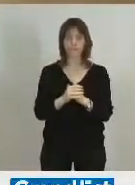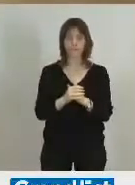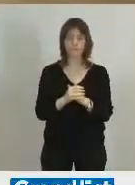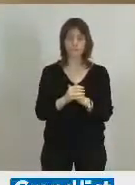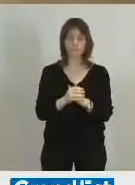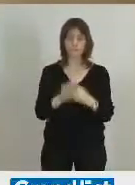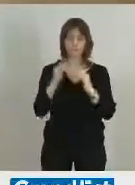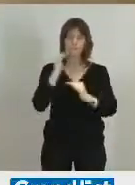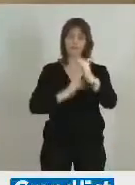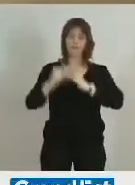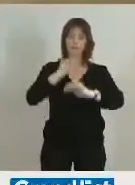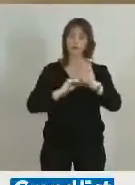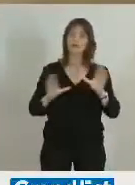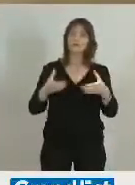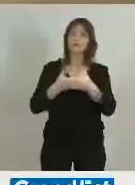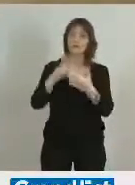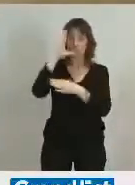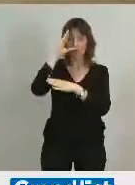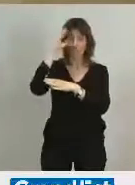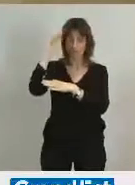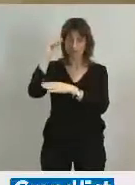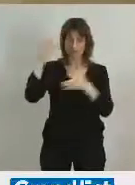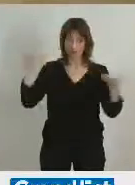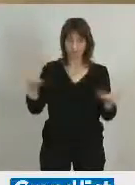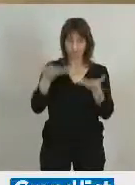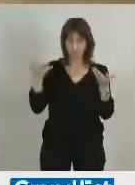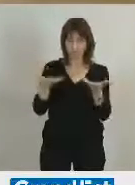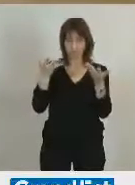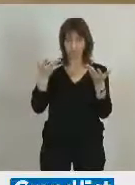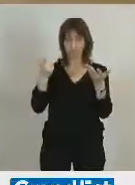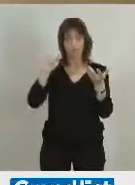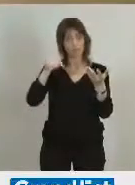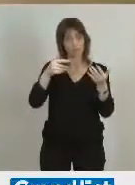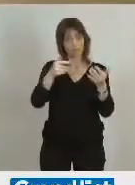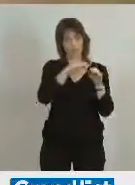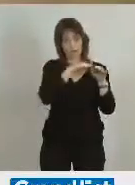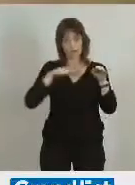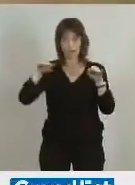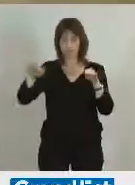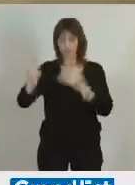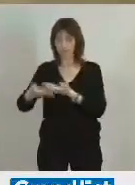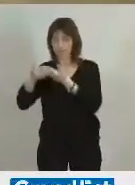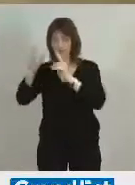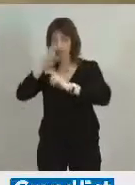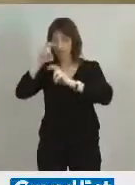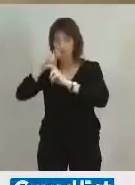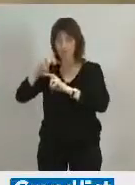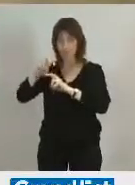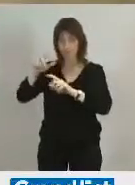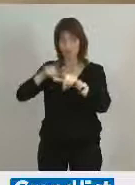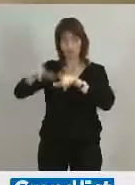notre plan de formation professionnelle porte ses fruits, nous devons donc faciliter la recherche de logement pour les